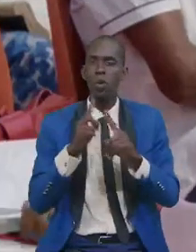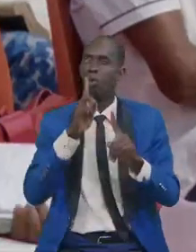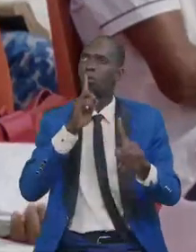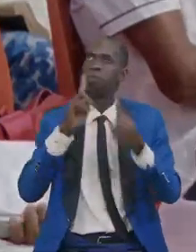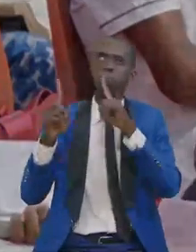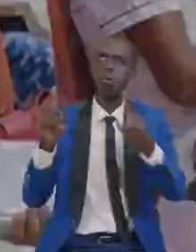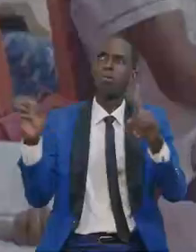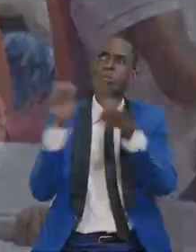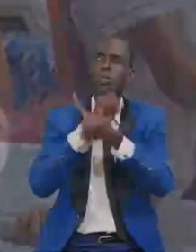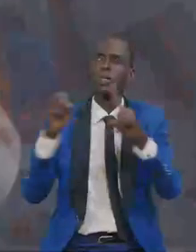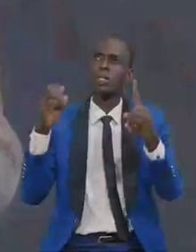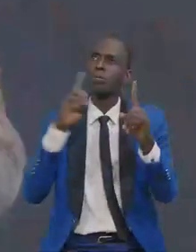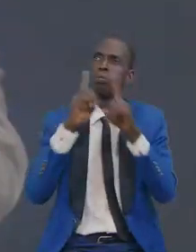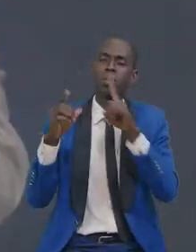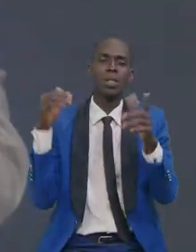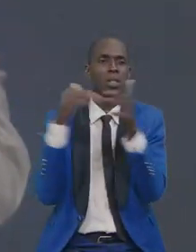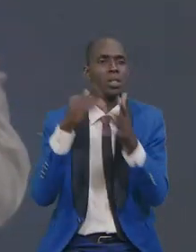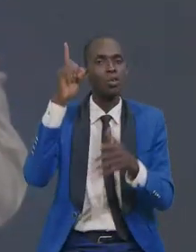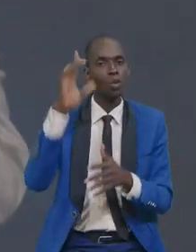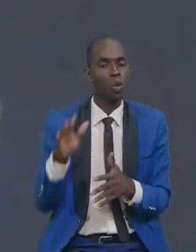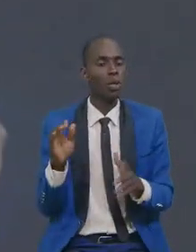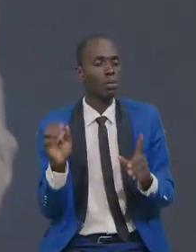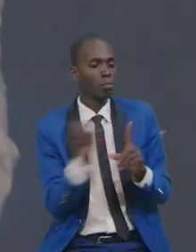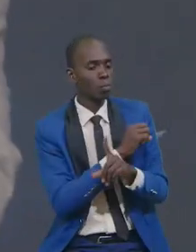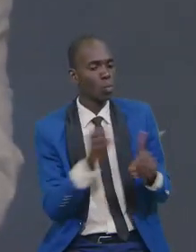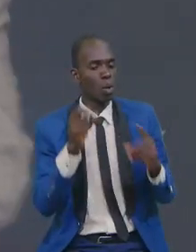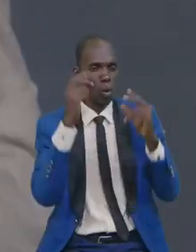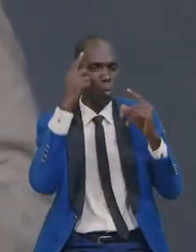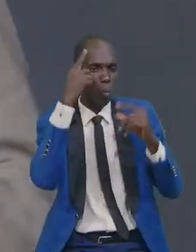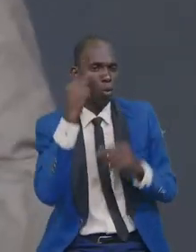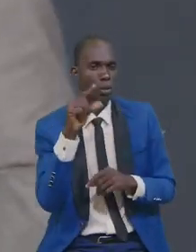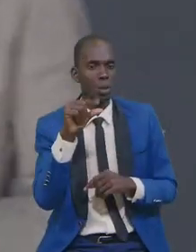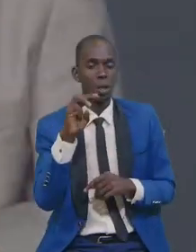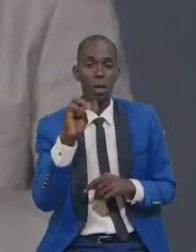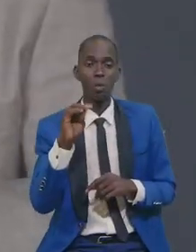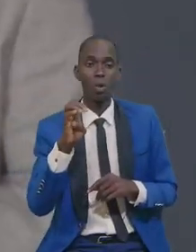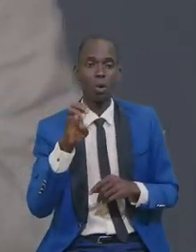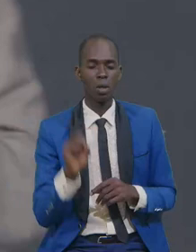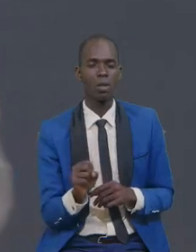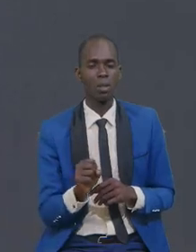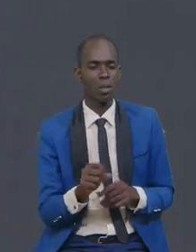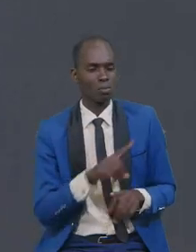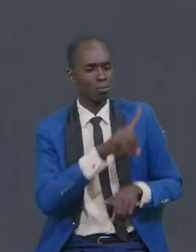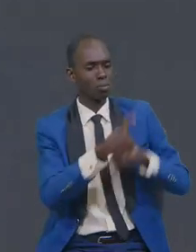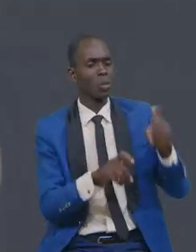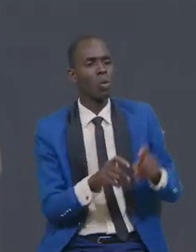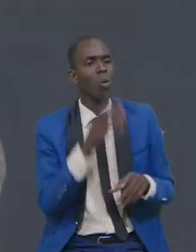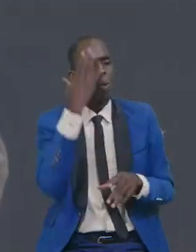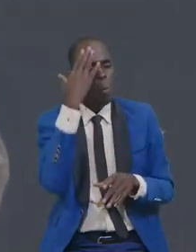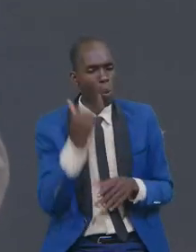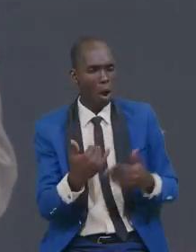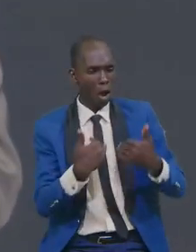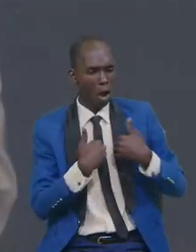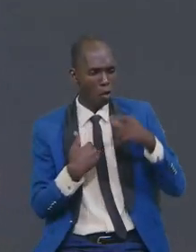Dieu et contre Moïse. Pourquoi nous avez-vous